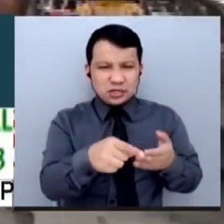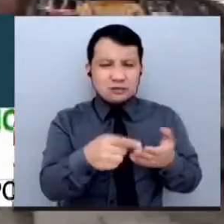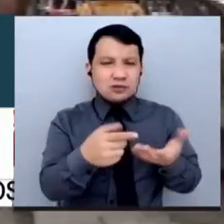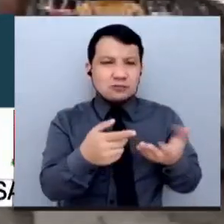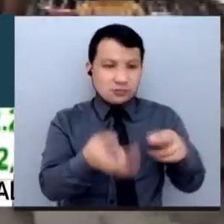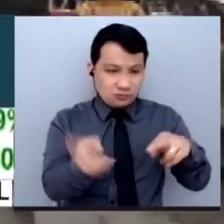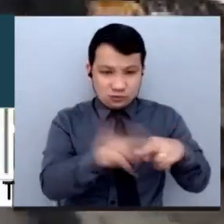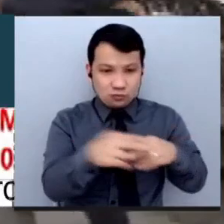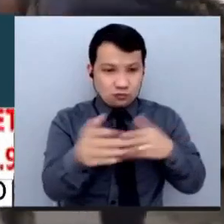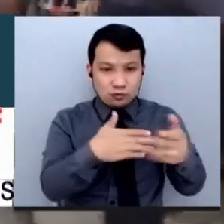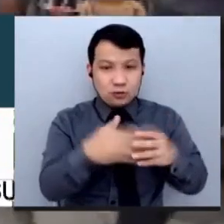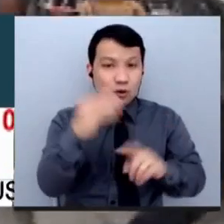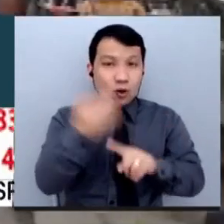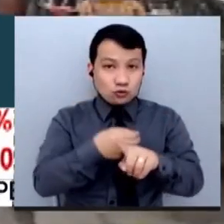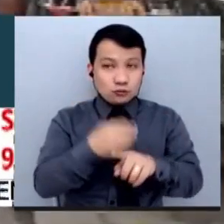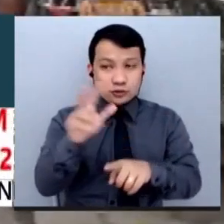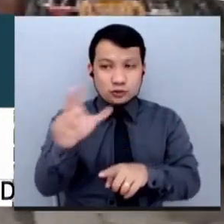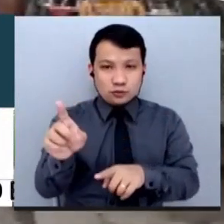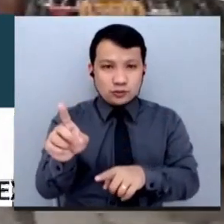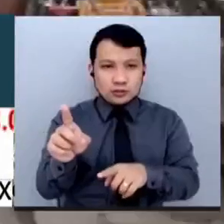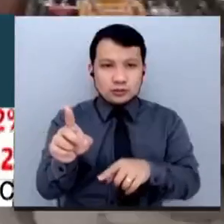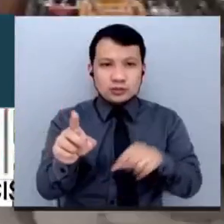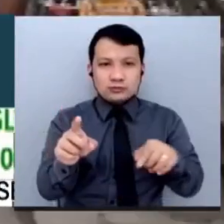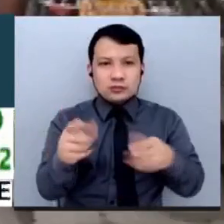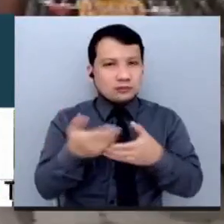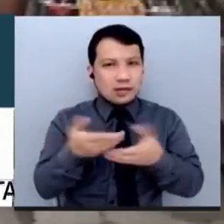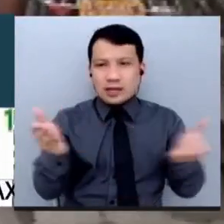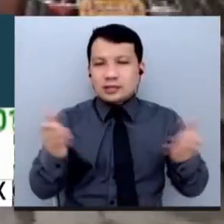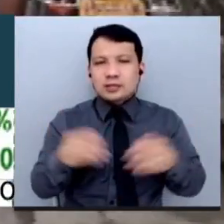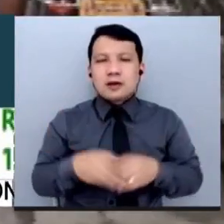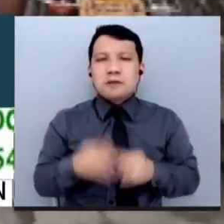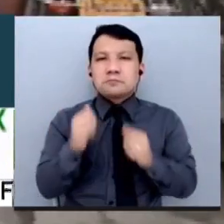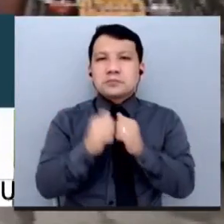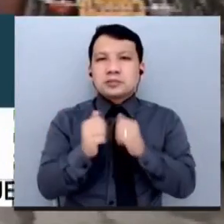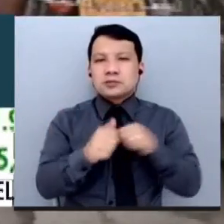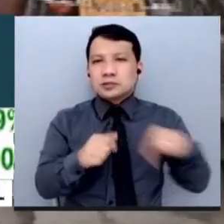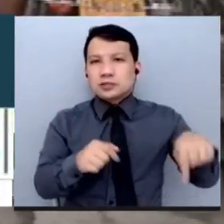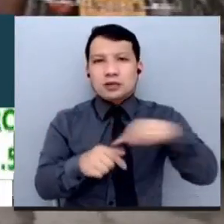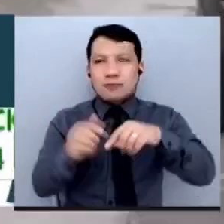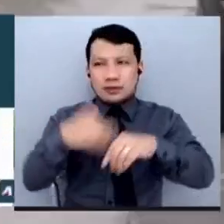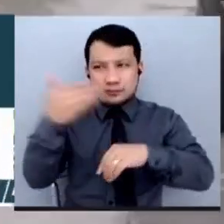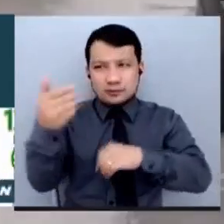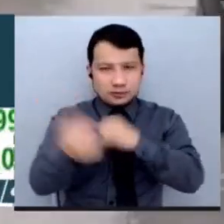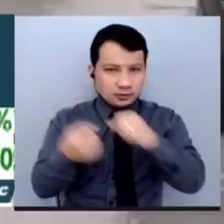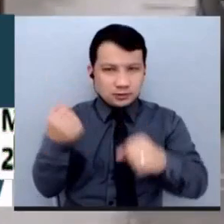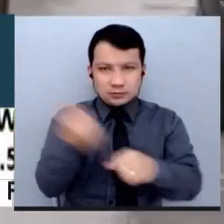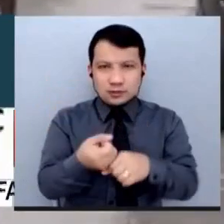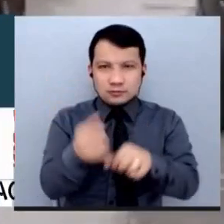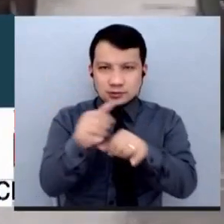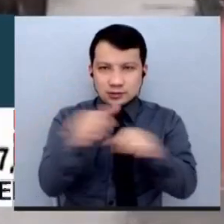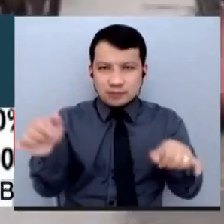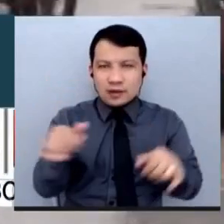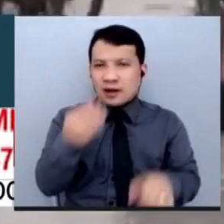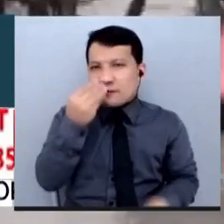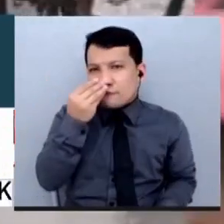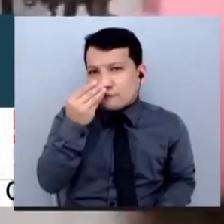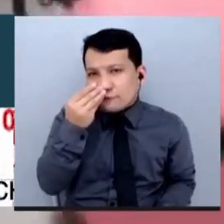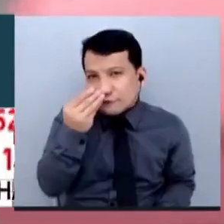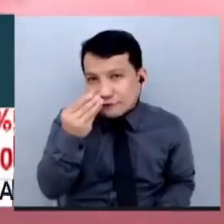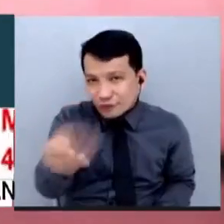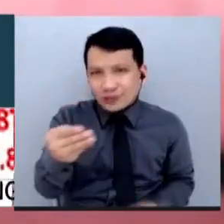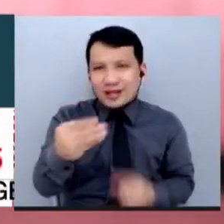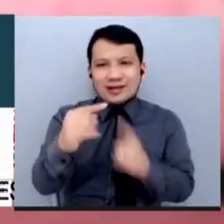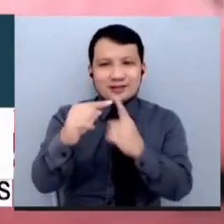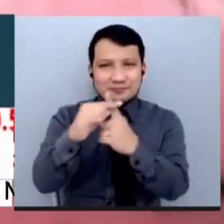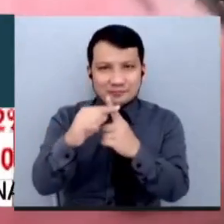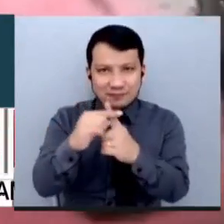natin na hanggang October 31, tapos we waive natin lahat. Ibig ko sabihin, next year, kung talagang mababang-mababa yung kaso, that means